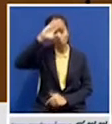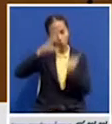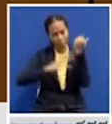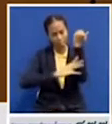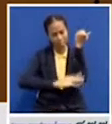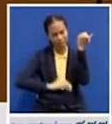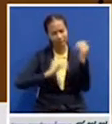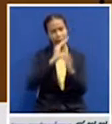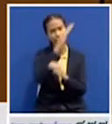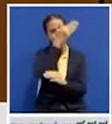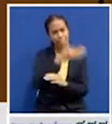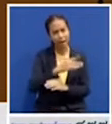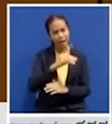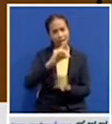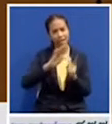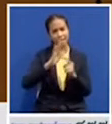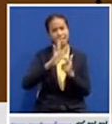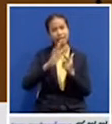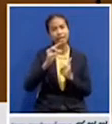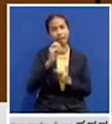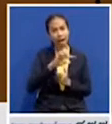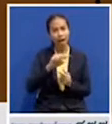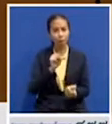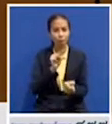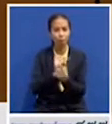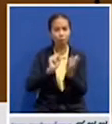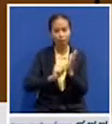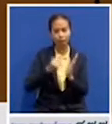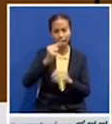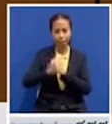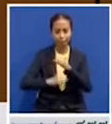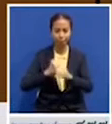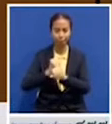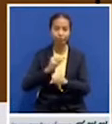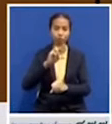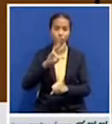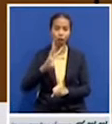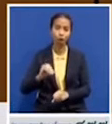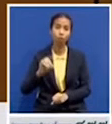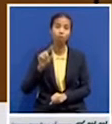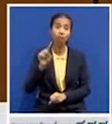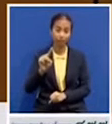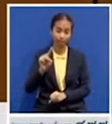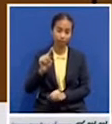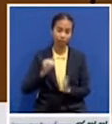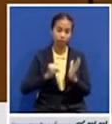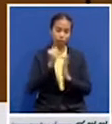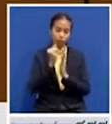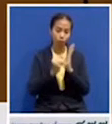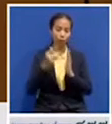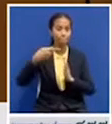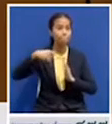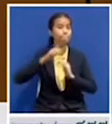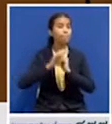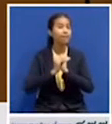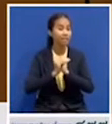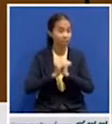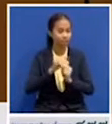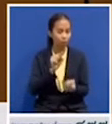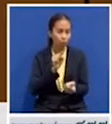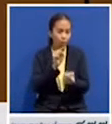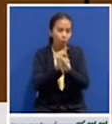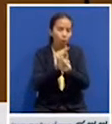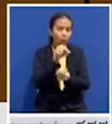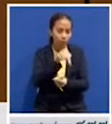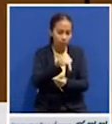ในมันสำปะหลังเนี่ยเราพบครั้งแรกเมื่อปี2561ที่จังหวัดปราจีนบุรีนะครับในขณะ